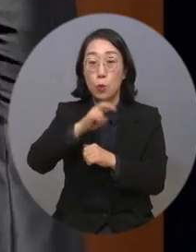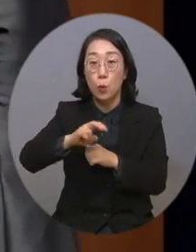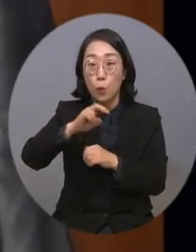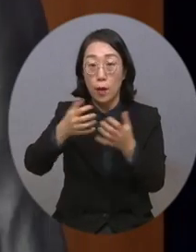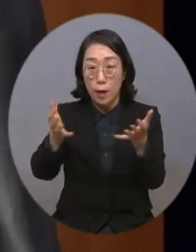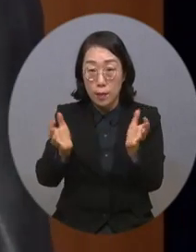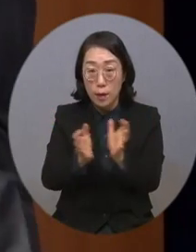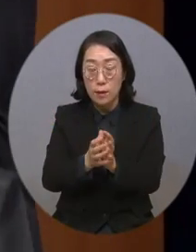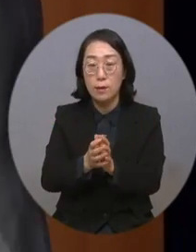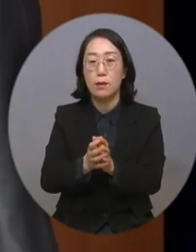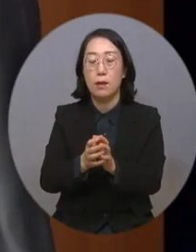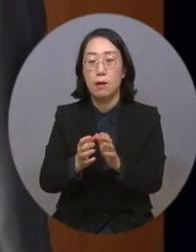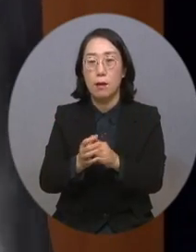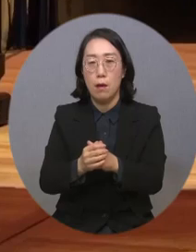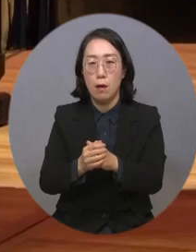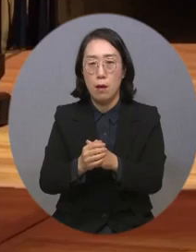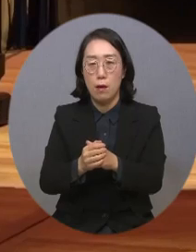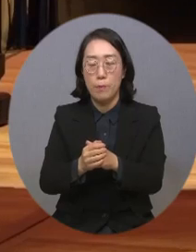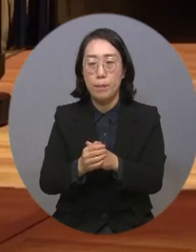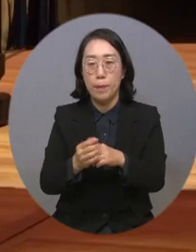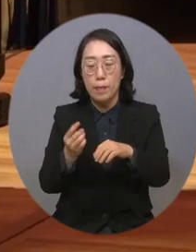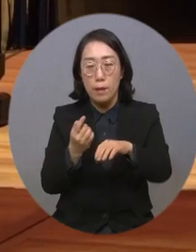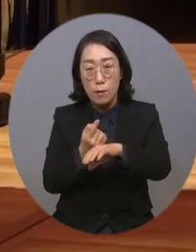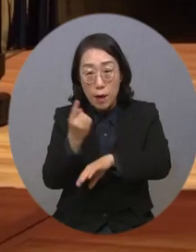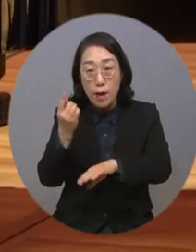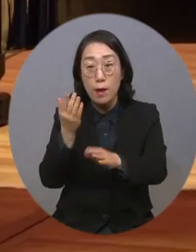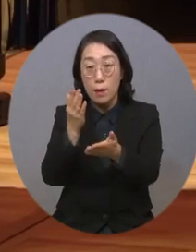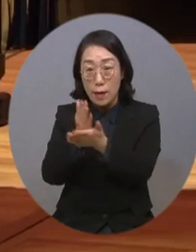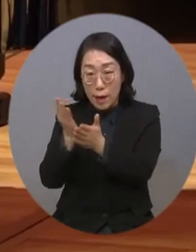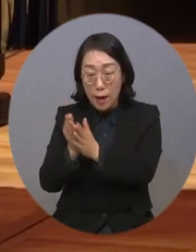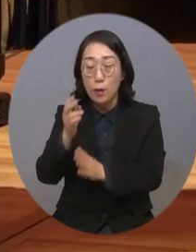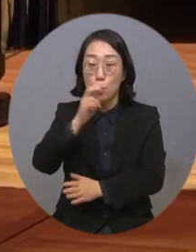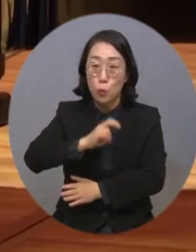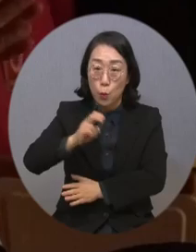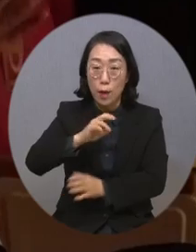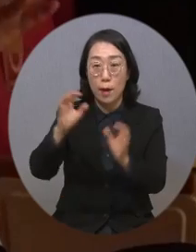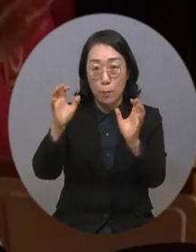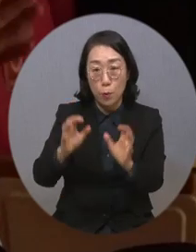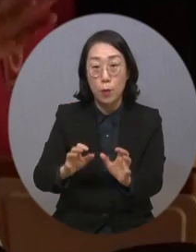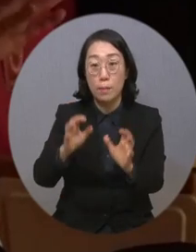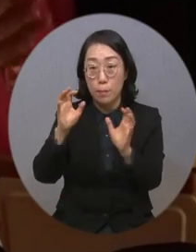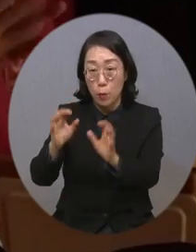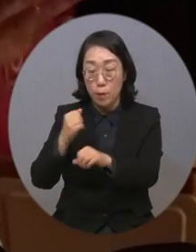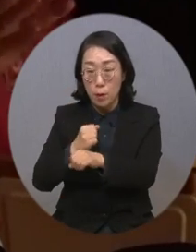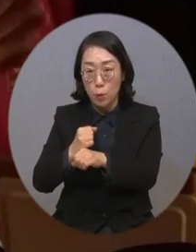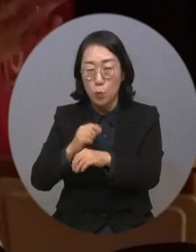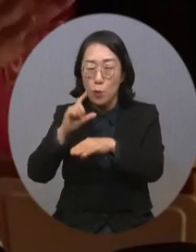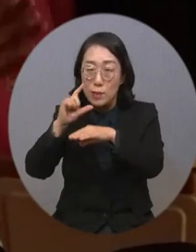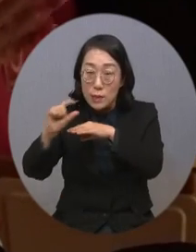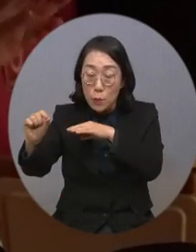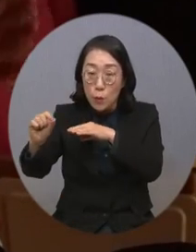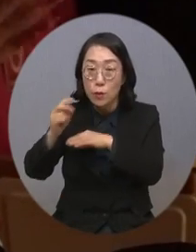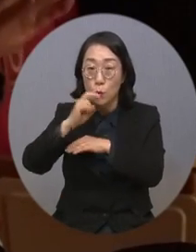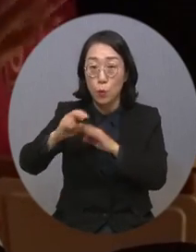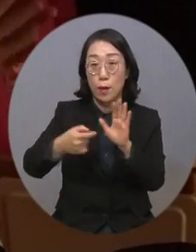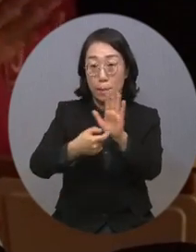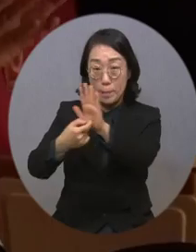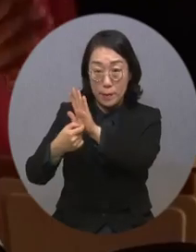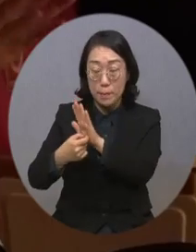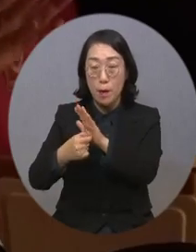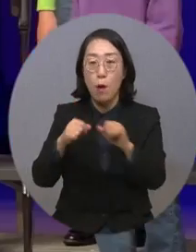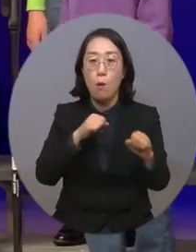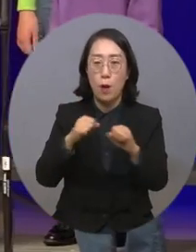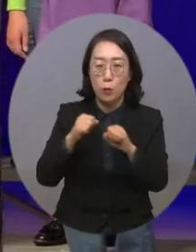보령시립합창단은 정기연주회 외에도 각종 행사 협연과 찾아가는 음악활동, 도서 지역 위문 공연 등 활발한 활동을